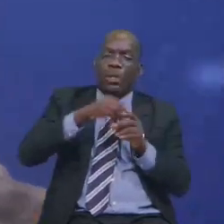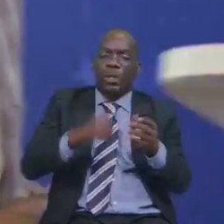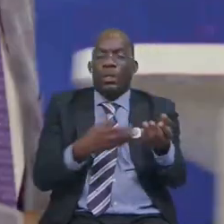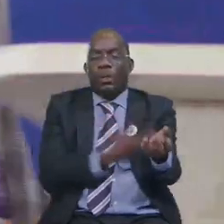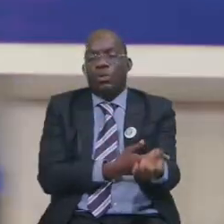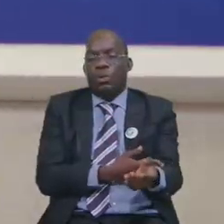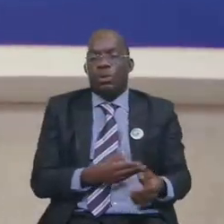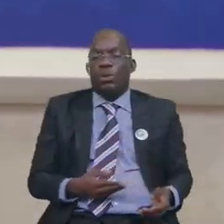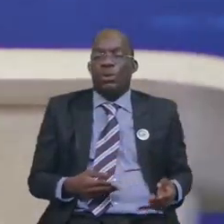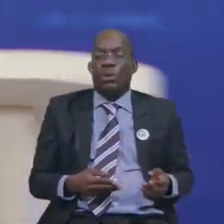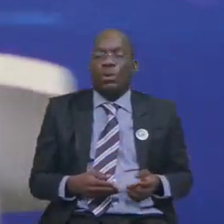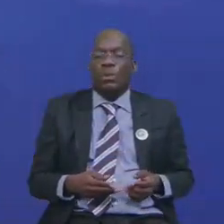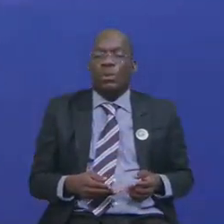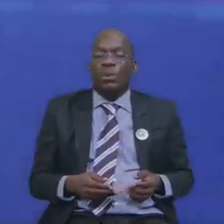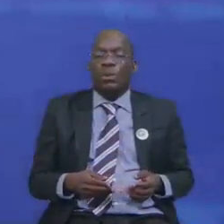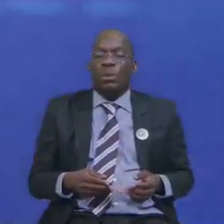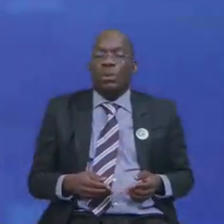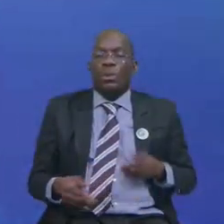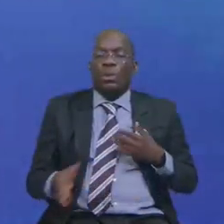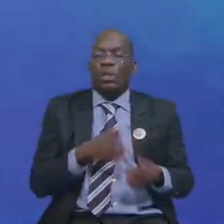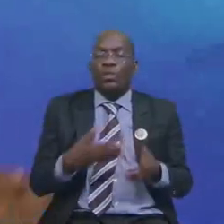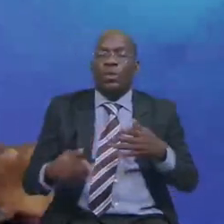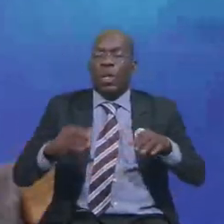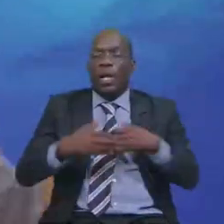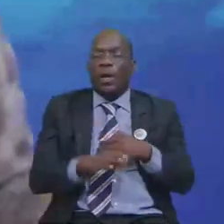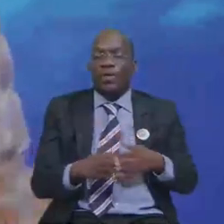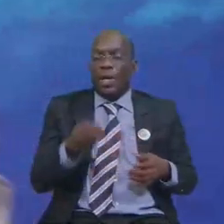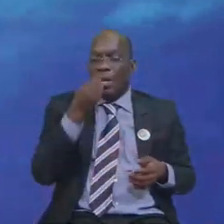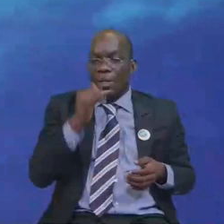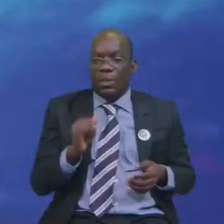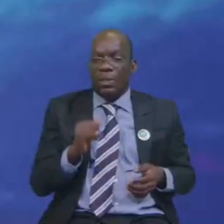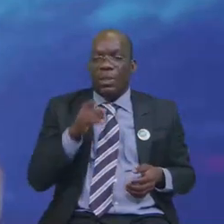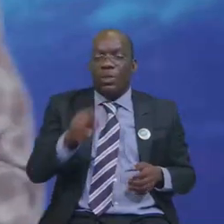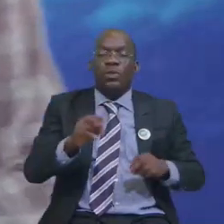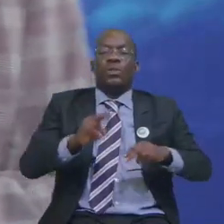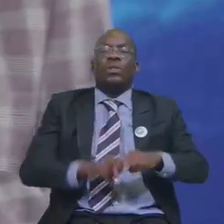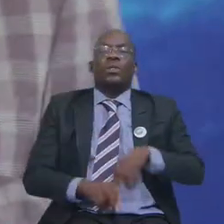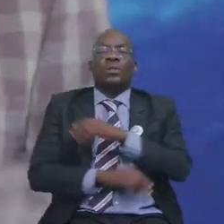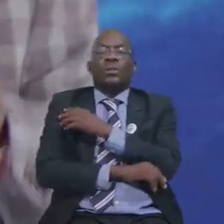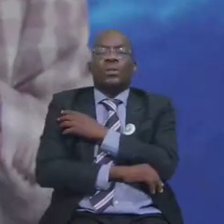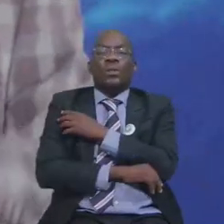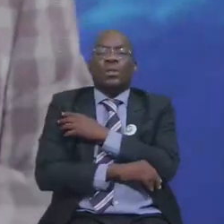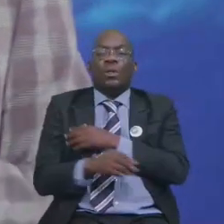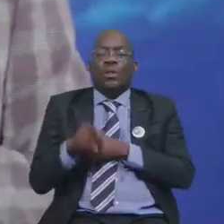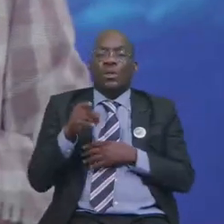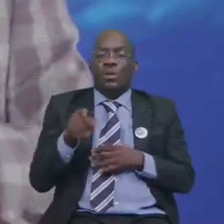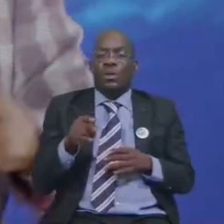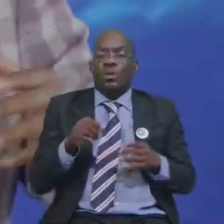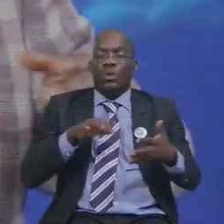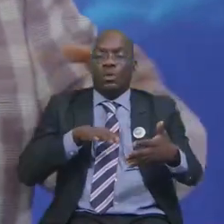même après avoir pris ton petit déjeuner tu dois t'asseoir et étudier pas seulement lui mais